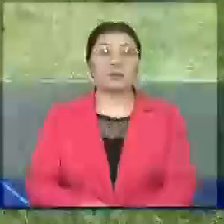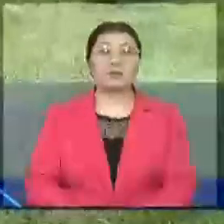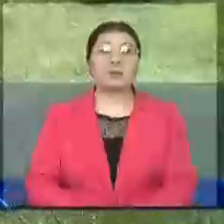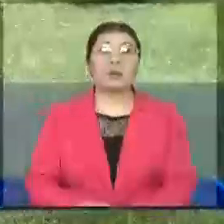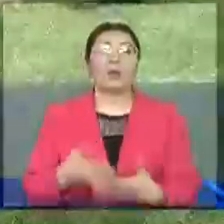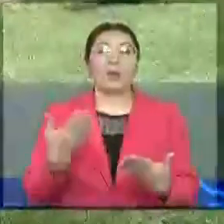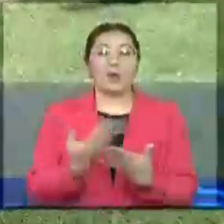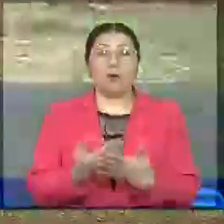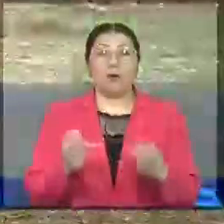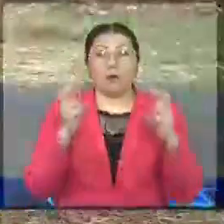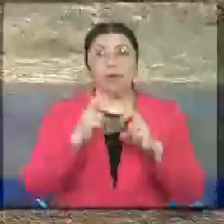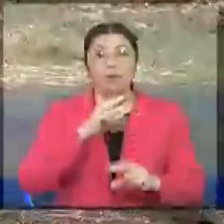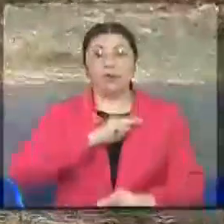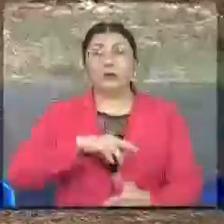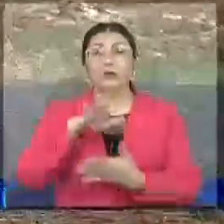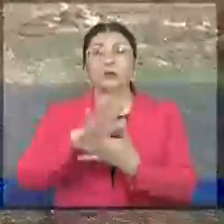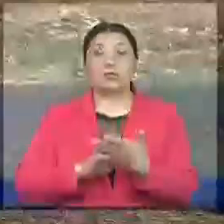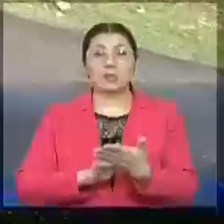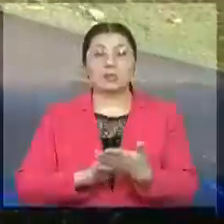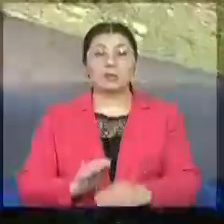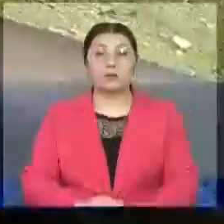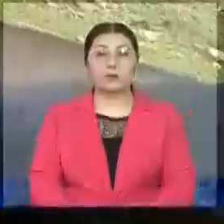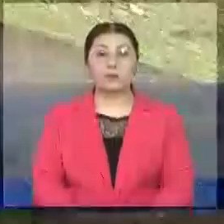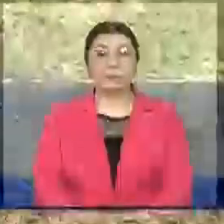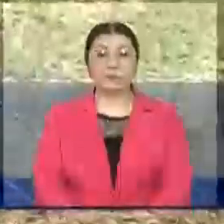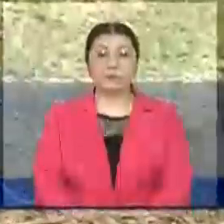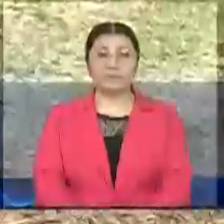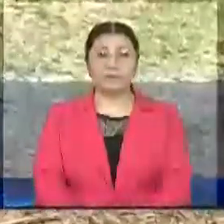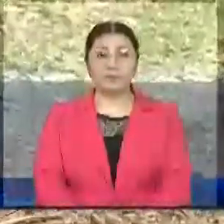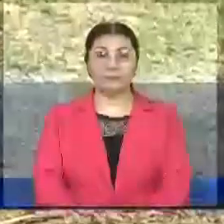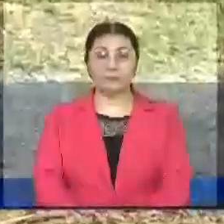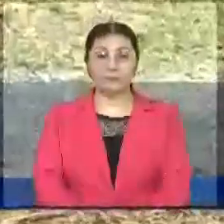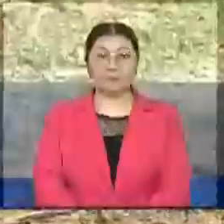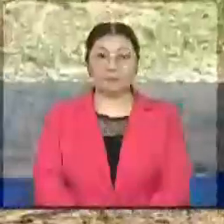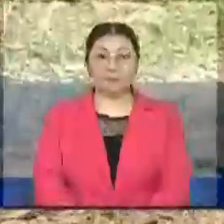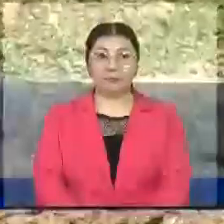Өлекселерді анықтау, іздеу жұмыстары әлі де жалғасуда. Райгүл Еншібай, Арман Досмағанбетов, Ақтөбе телеарнасы.